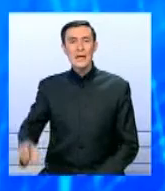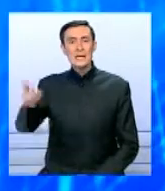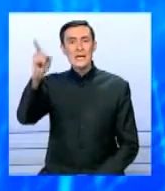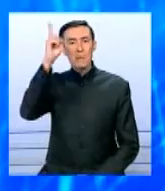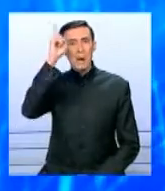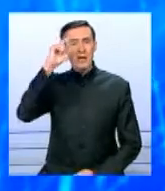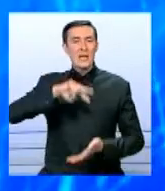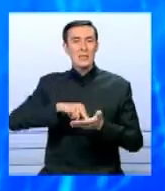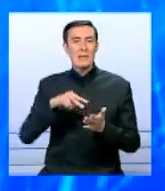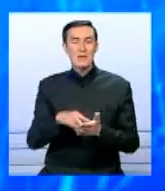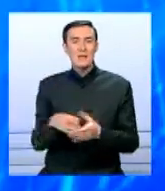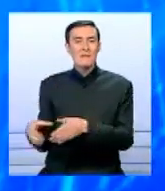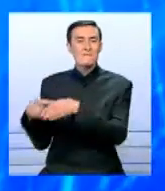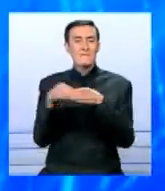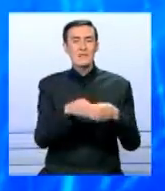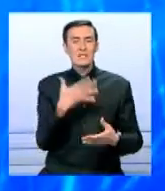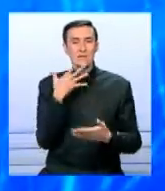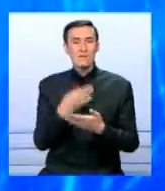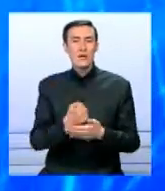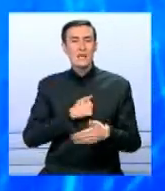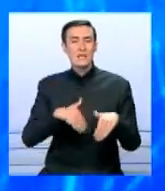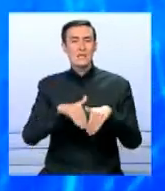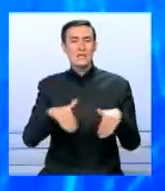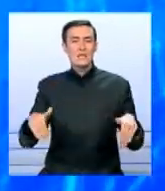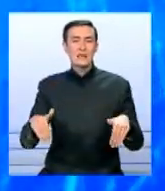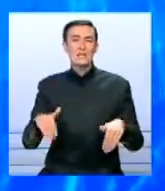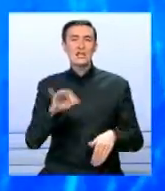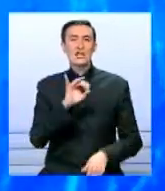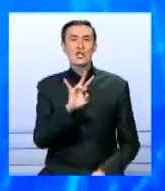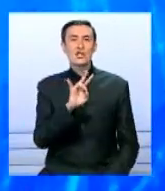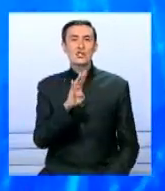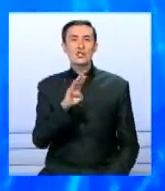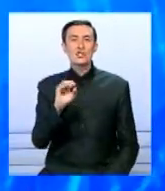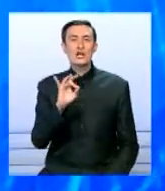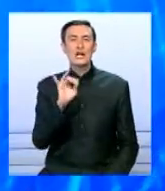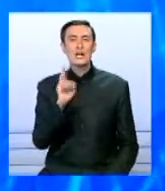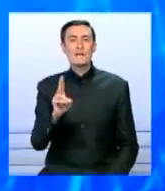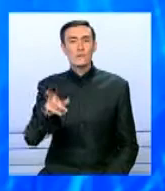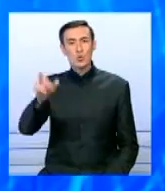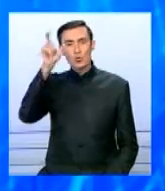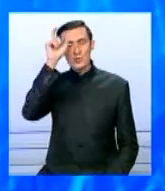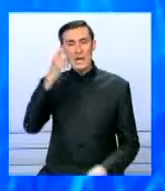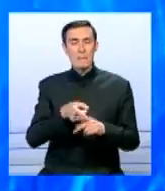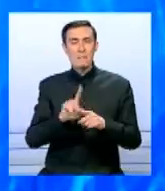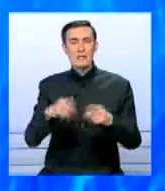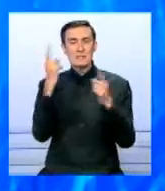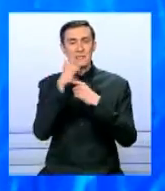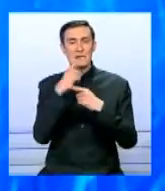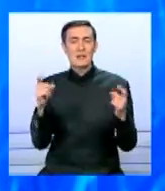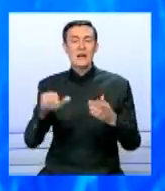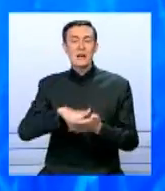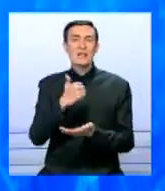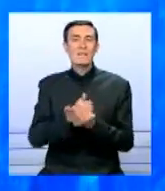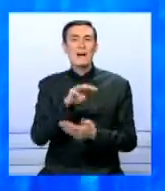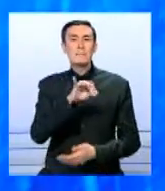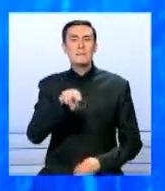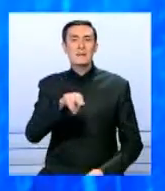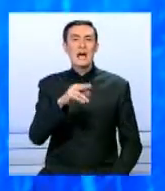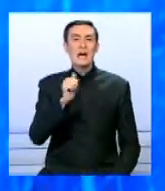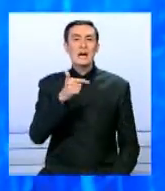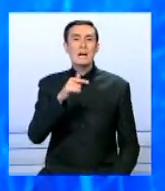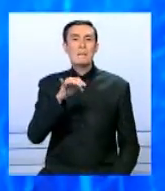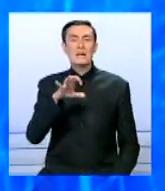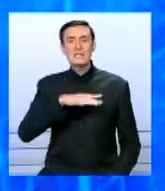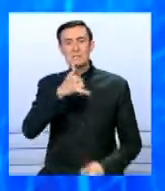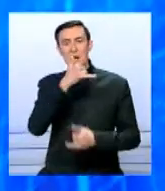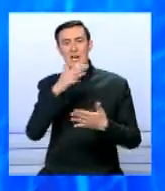Германия намерена вывести свой контингент из военной базы Инджирлик в Турции. Об этом заявил глава МИД Зигмар Габриэль после того, как стороны не